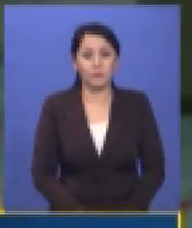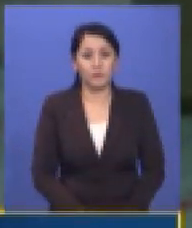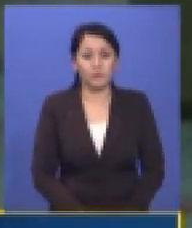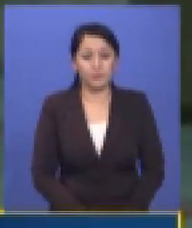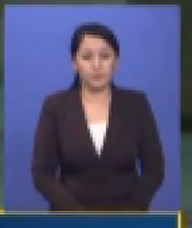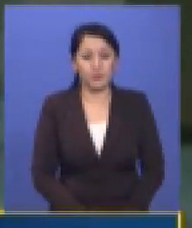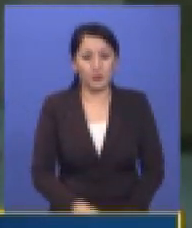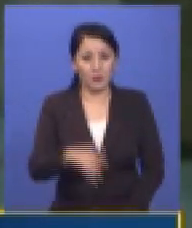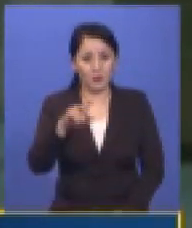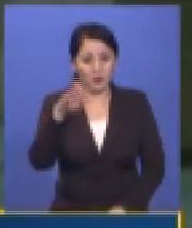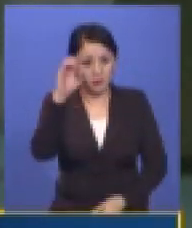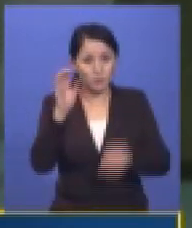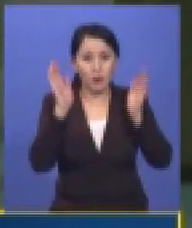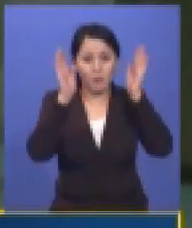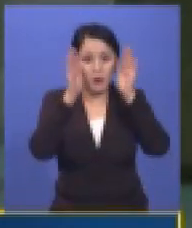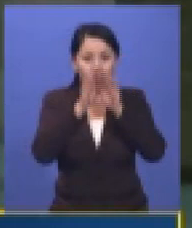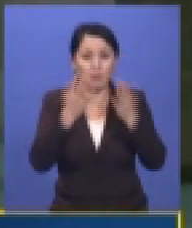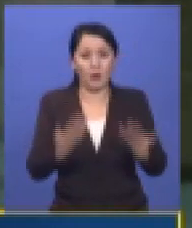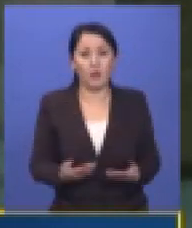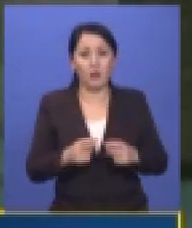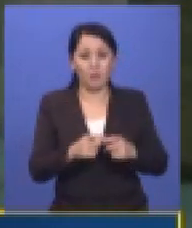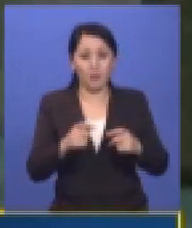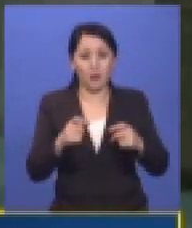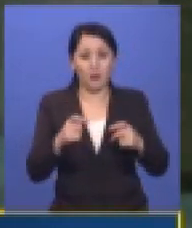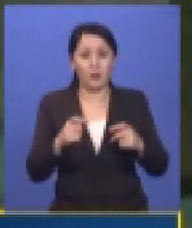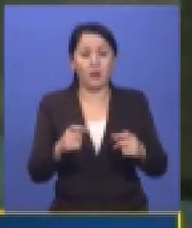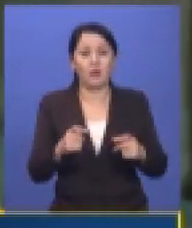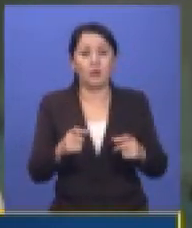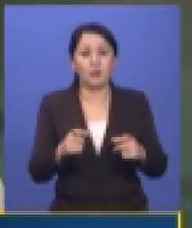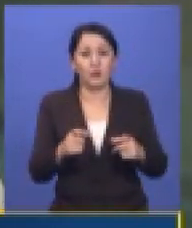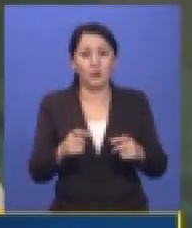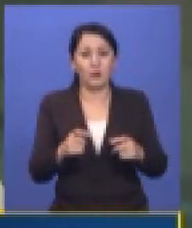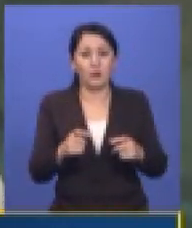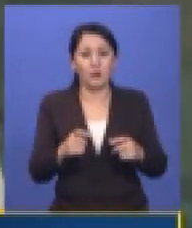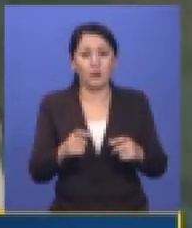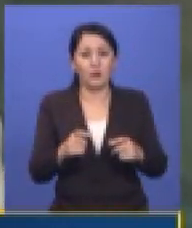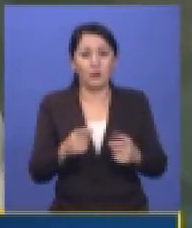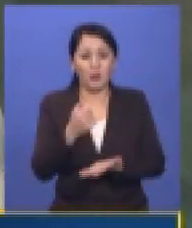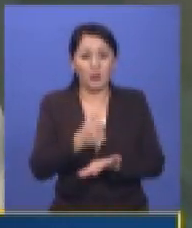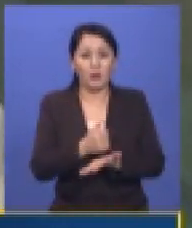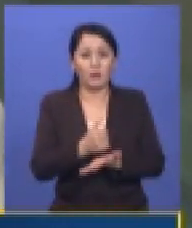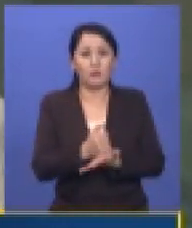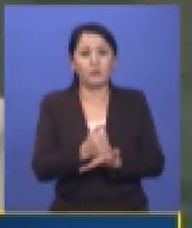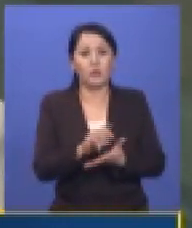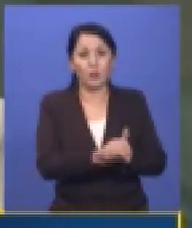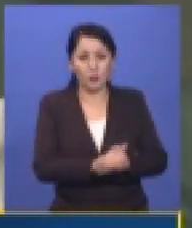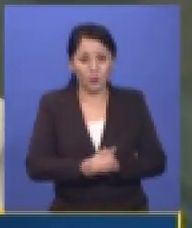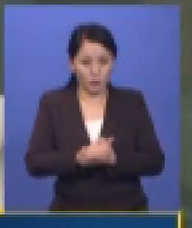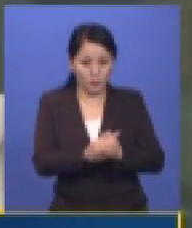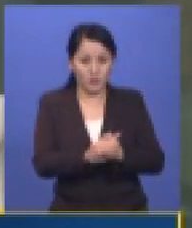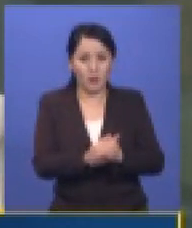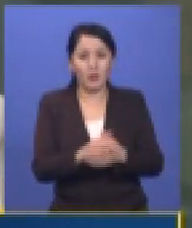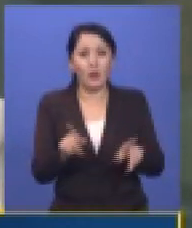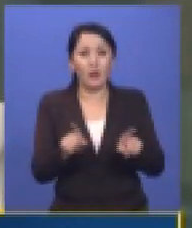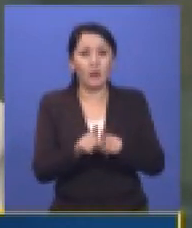Еліміздегі барша мұсылман қауымының Абу Ханифа мазхабына еруінің өзі біздің бір тұтастығының көрінісі. Сол